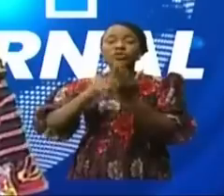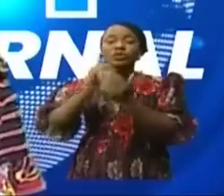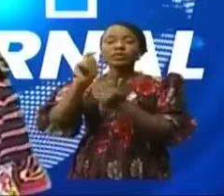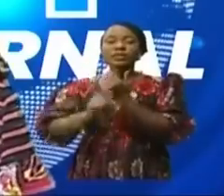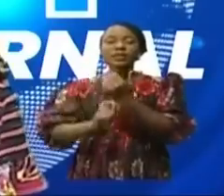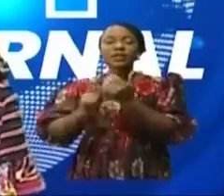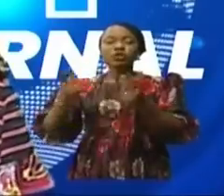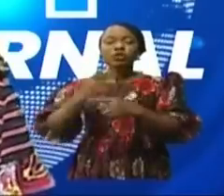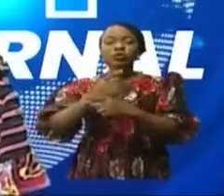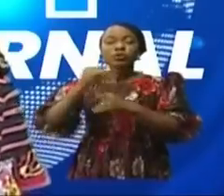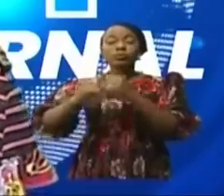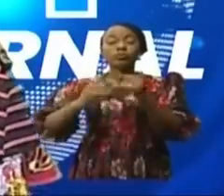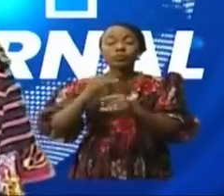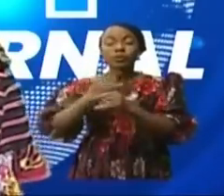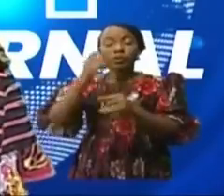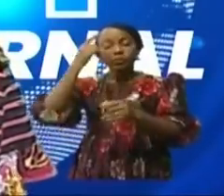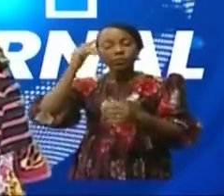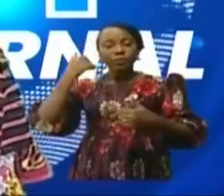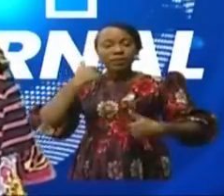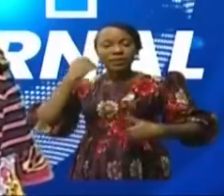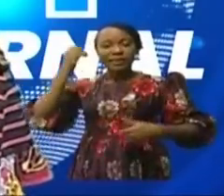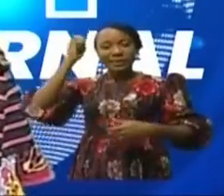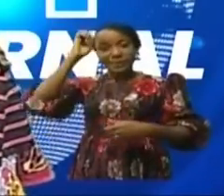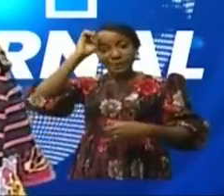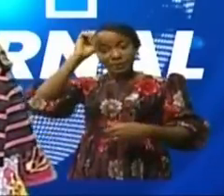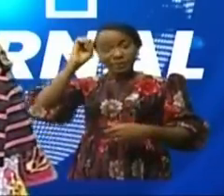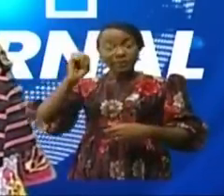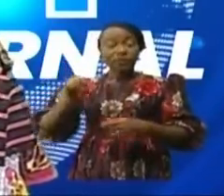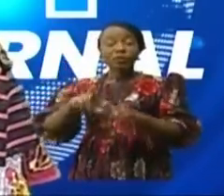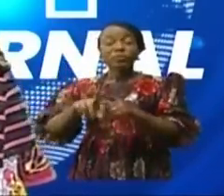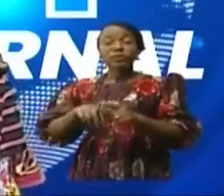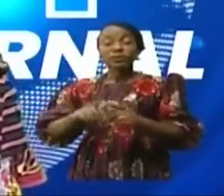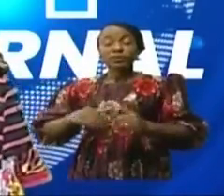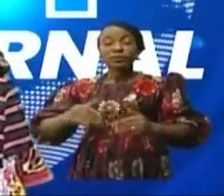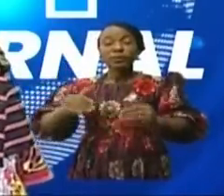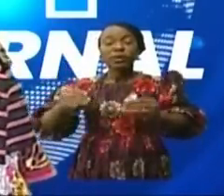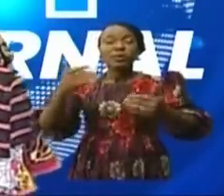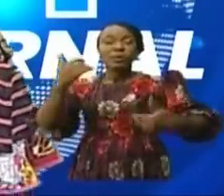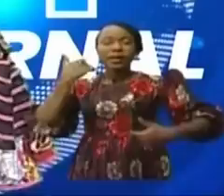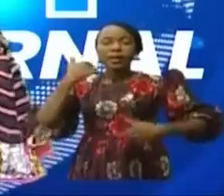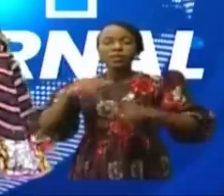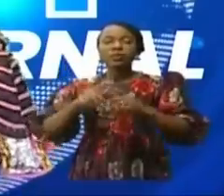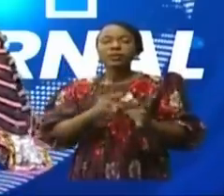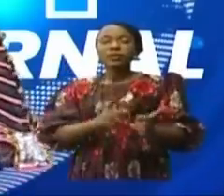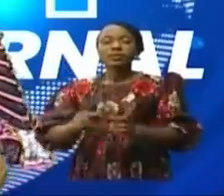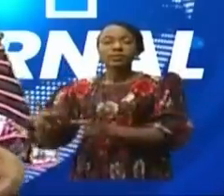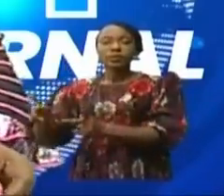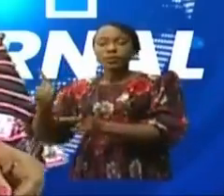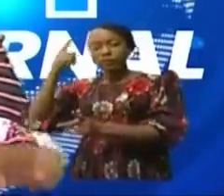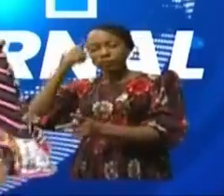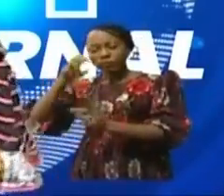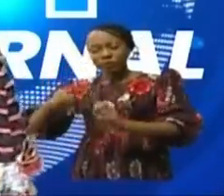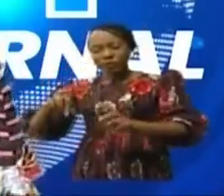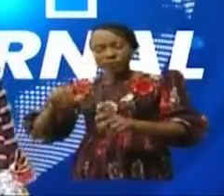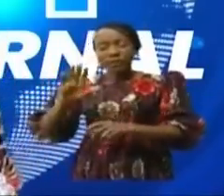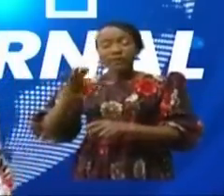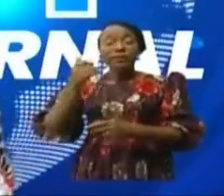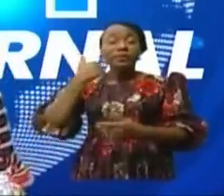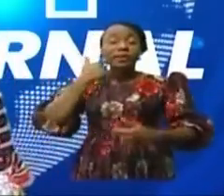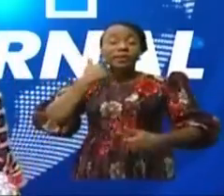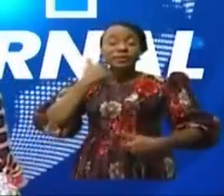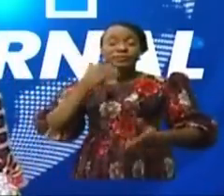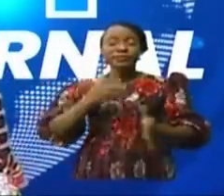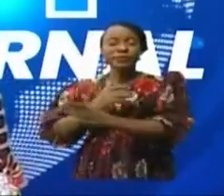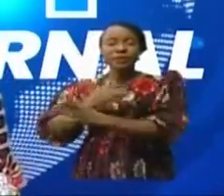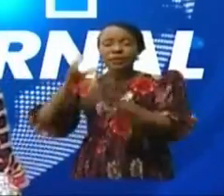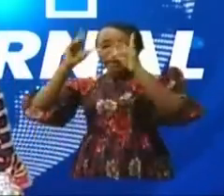contre les hépatites et la communauté nationale veut être au chevet de personnes malades et prévenir la pathologie. Le président du